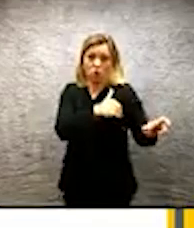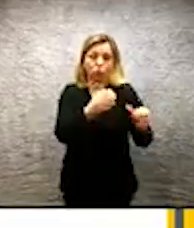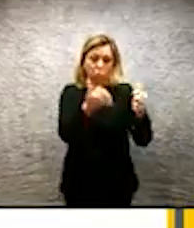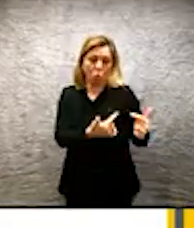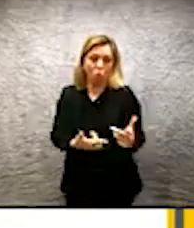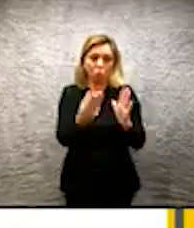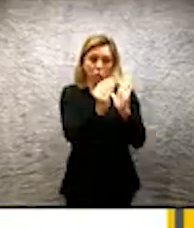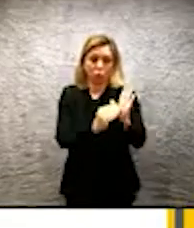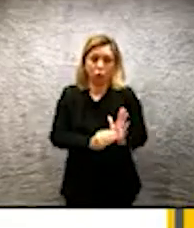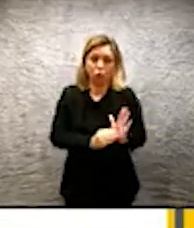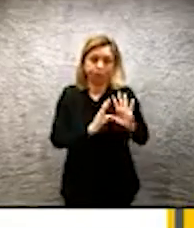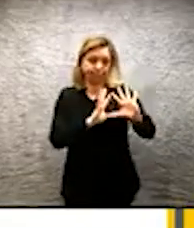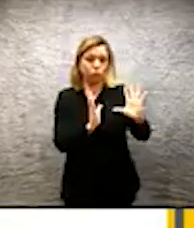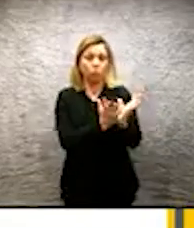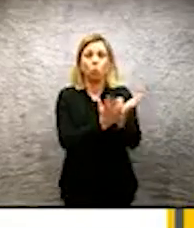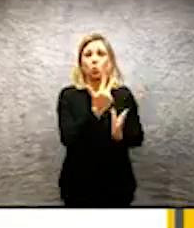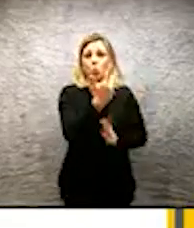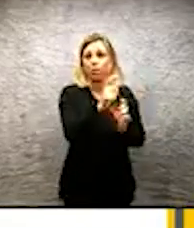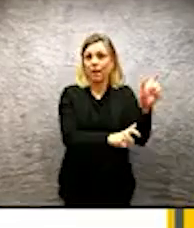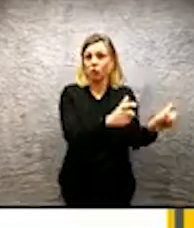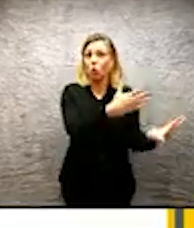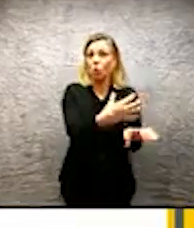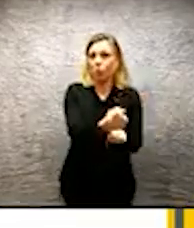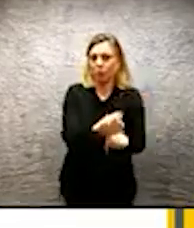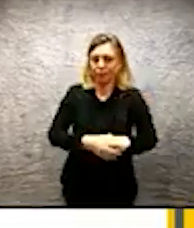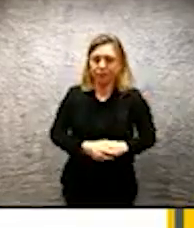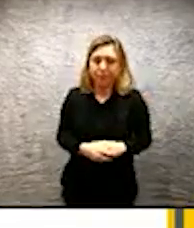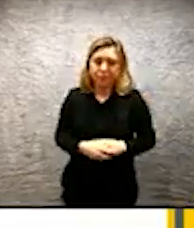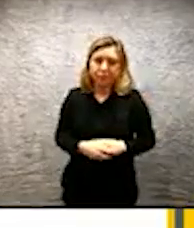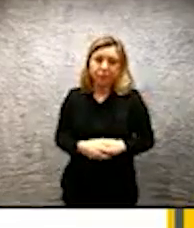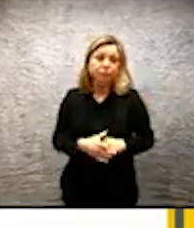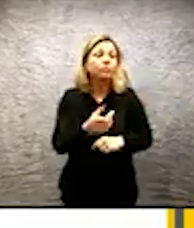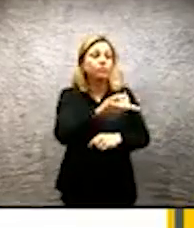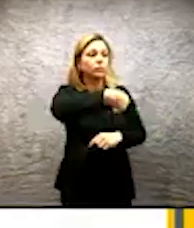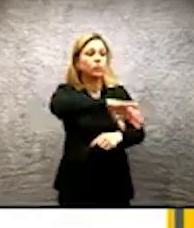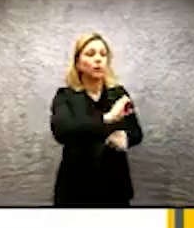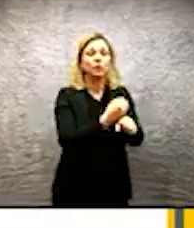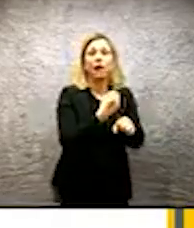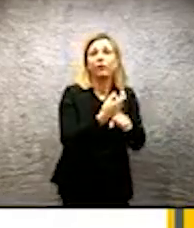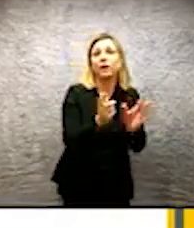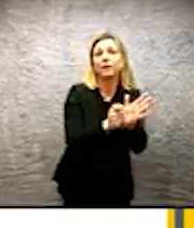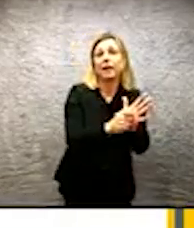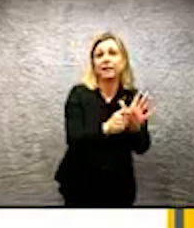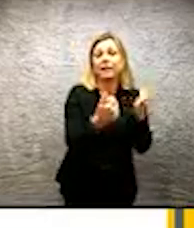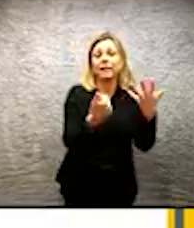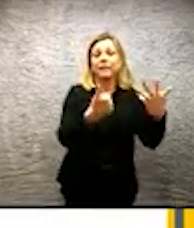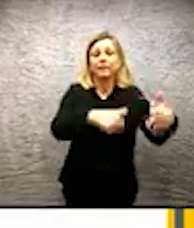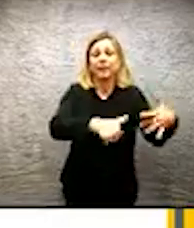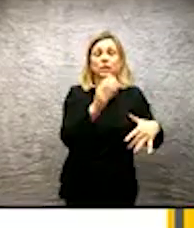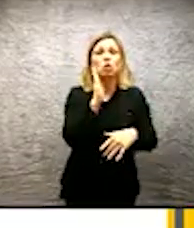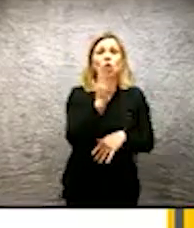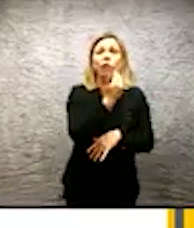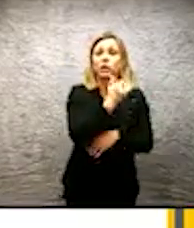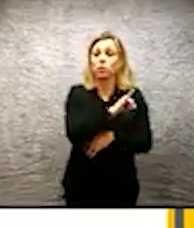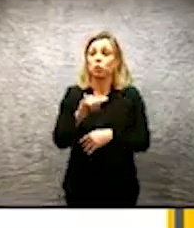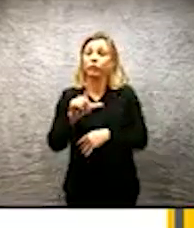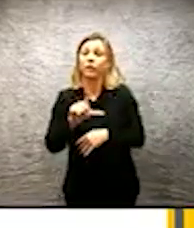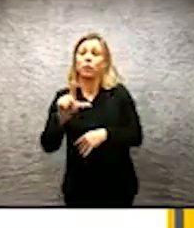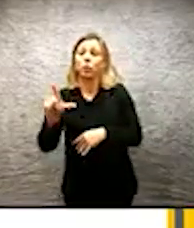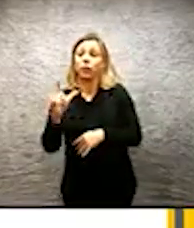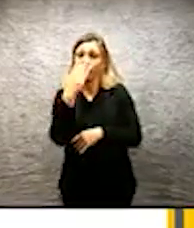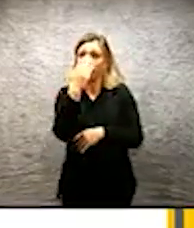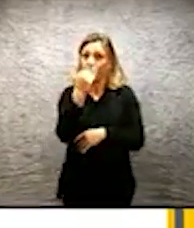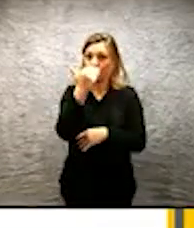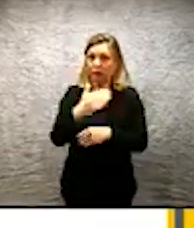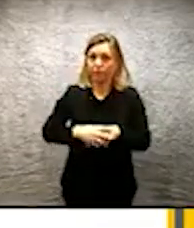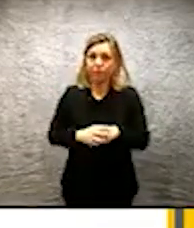sont au nombre de 3, hein, qui vont donc travailler du 16 janvier au 22 février.